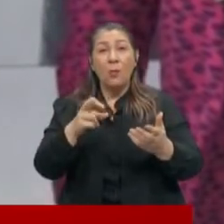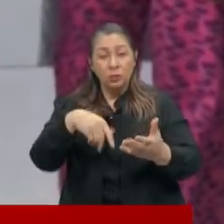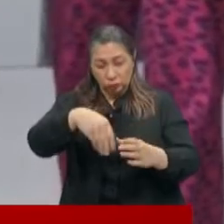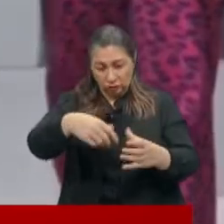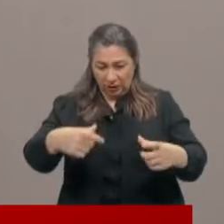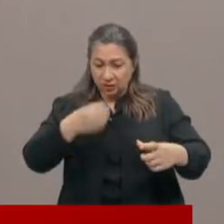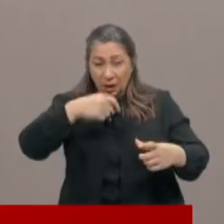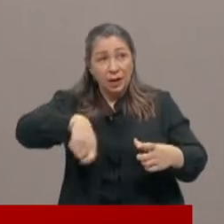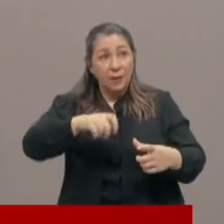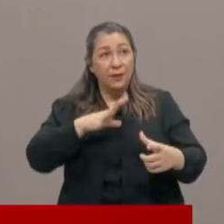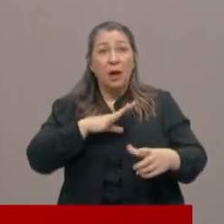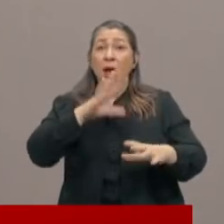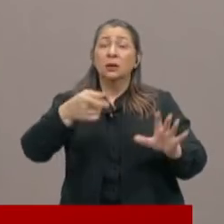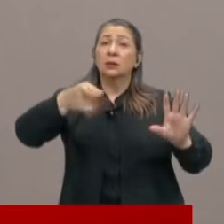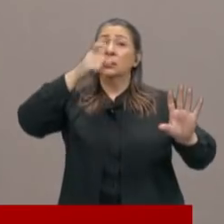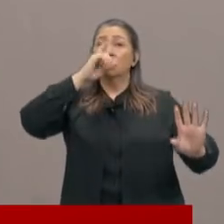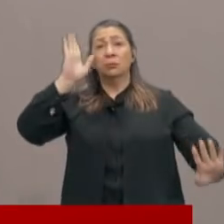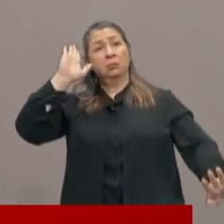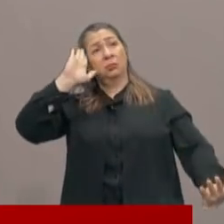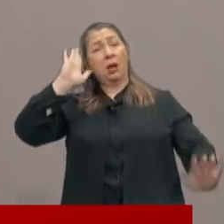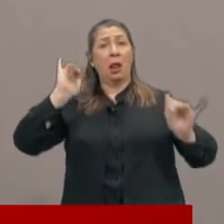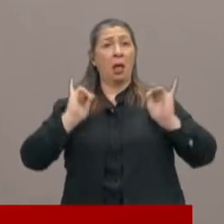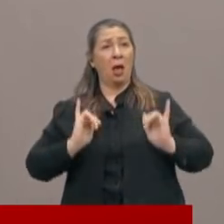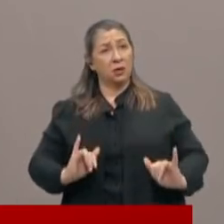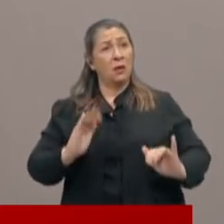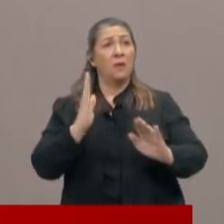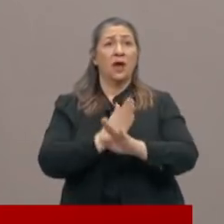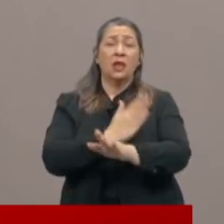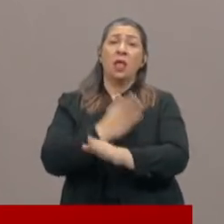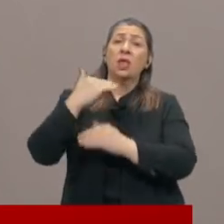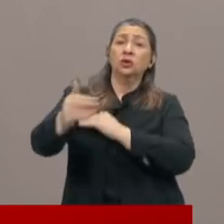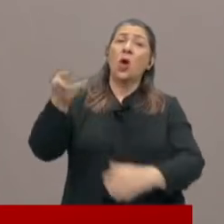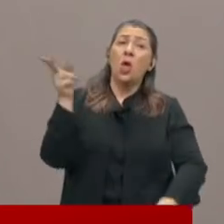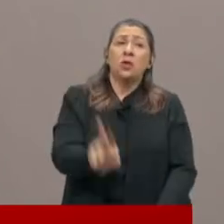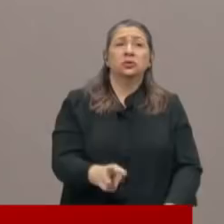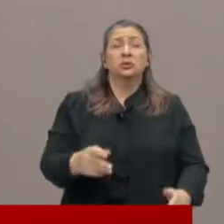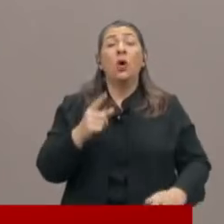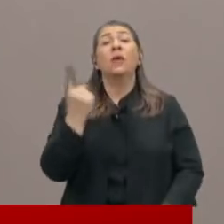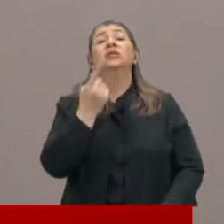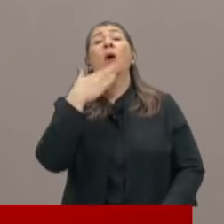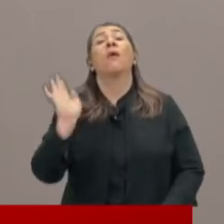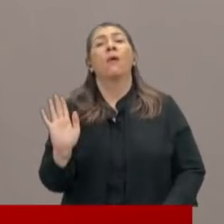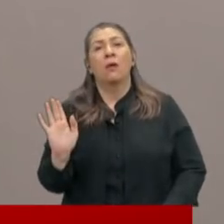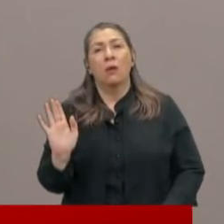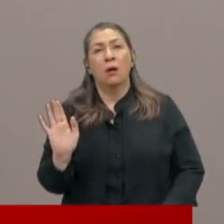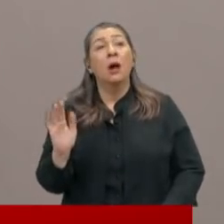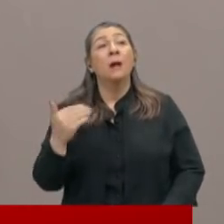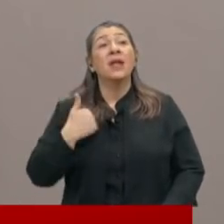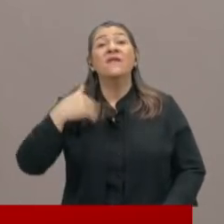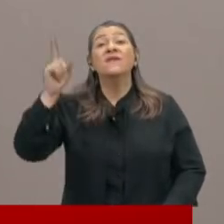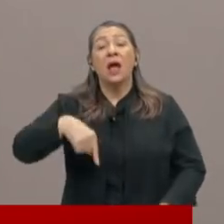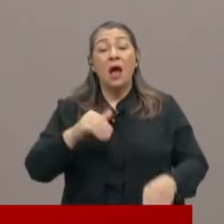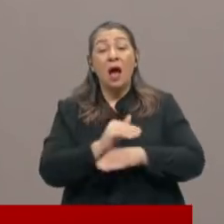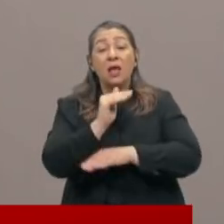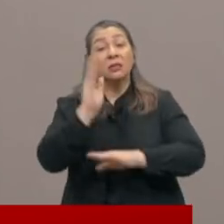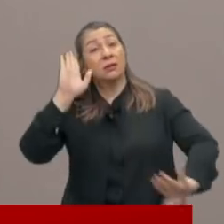tencere vardı. Herkes sarayda rahat rahat yaşasın, vatandaş ölsün. Yok böyle bir dünya. Benim vergimle